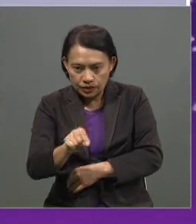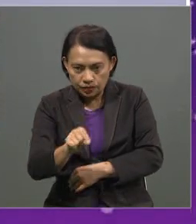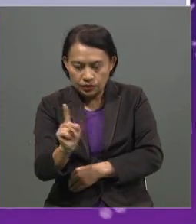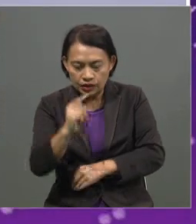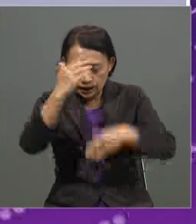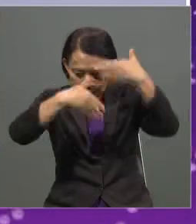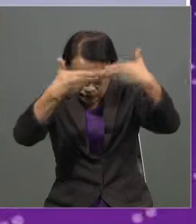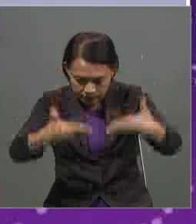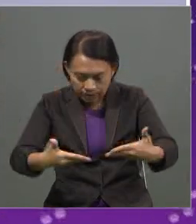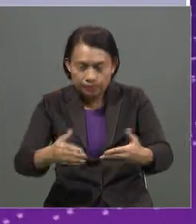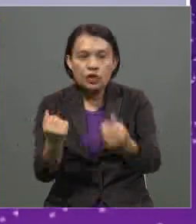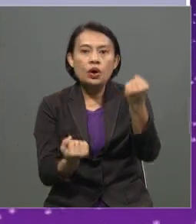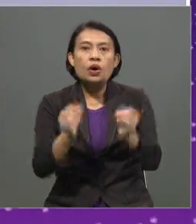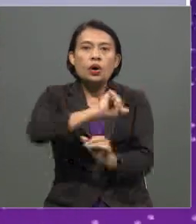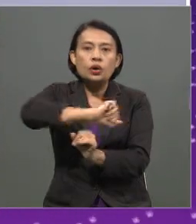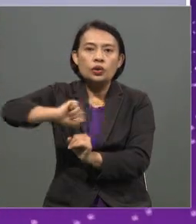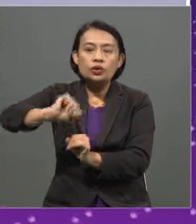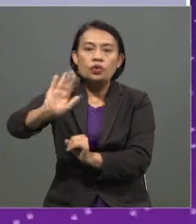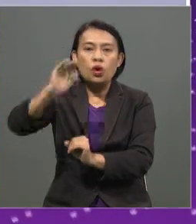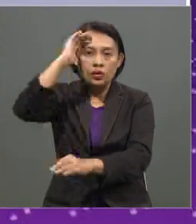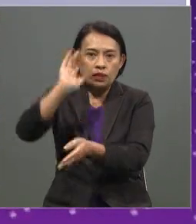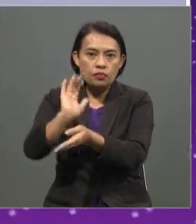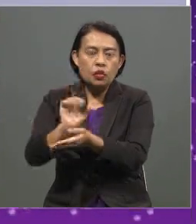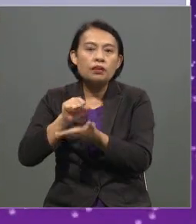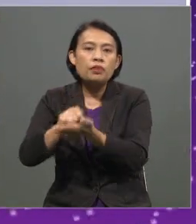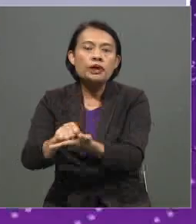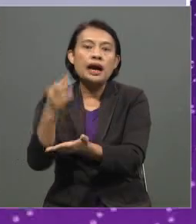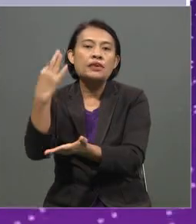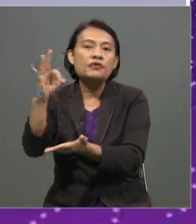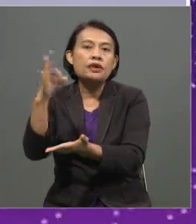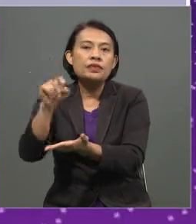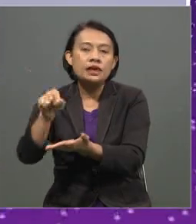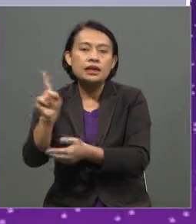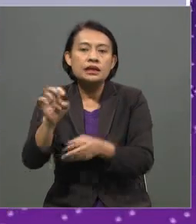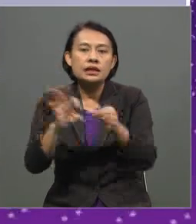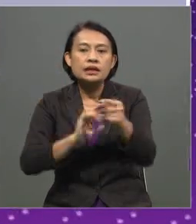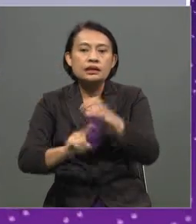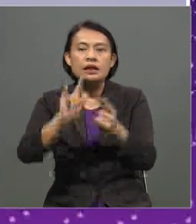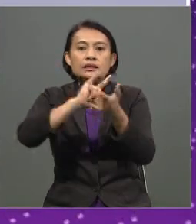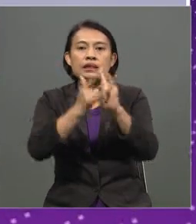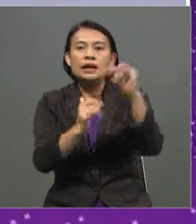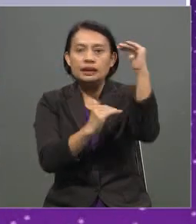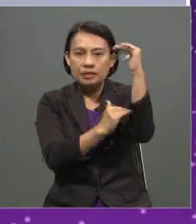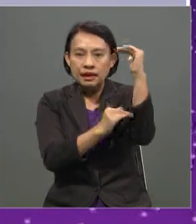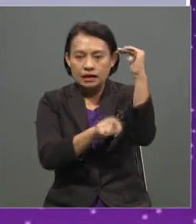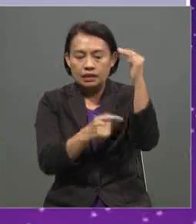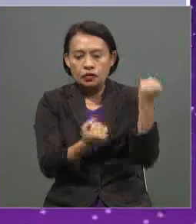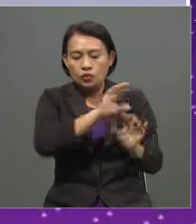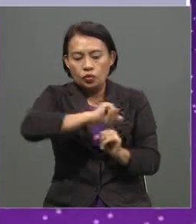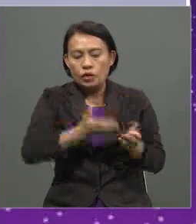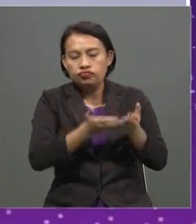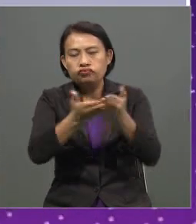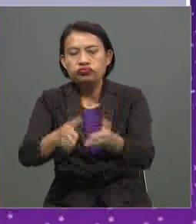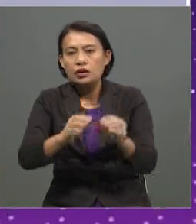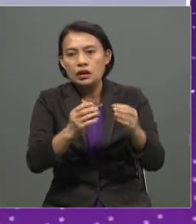มีการจัดรถตู้บริการของตำรวจนะครับรับส่งฟรีระหว่างบริเวณห้างสรรพสินค้าเซ็นทรัลปิ่นเกล้านะครับไปถึงสะพานพระราม